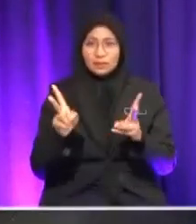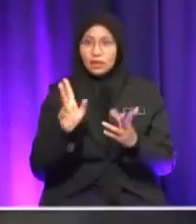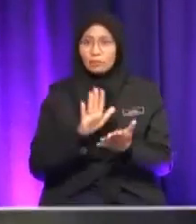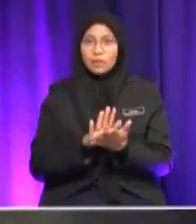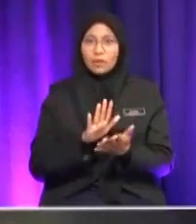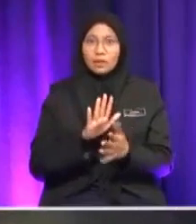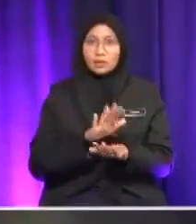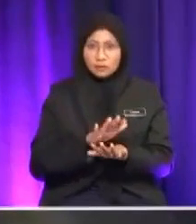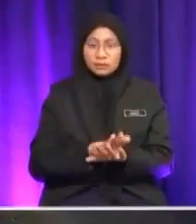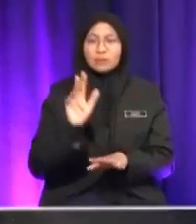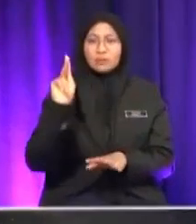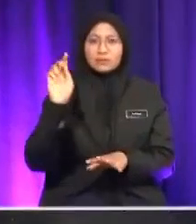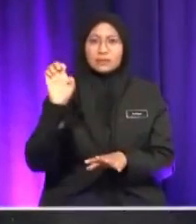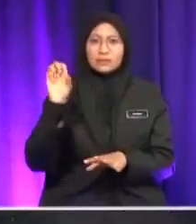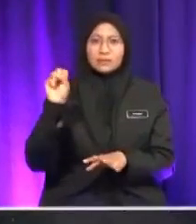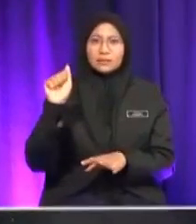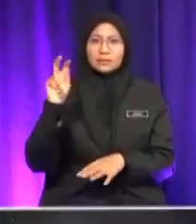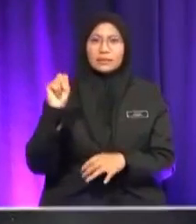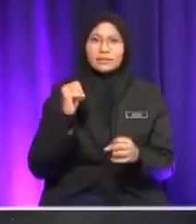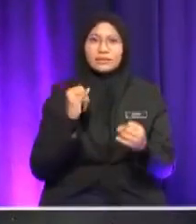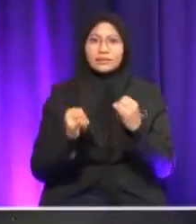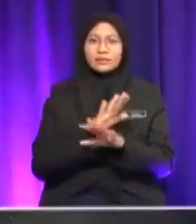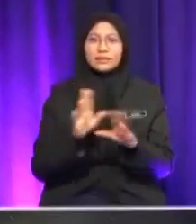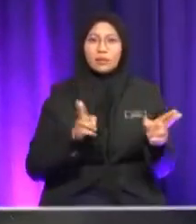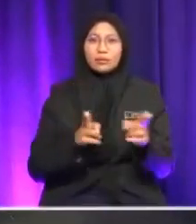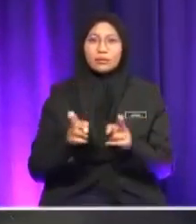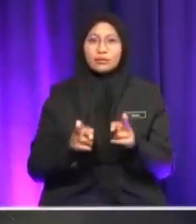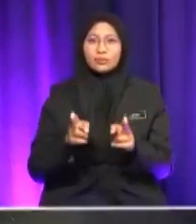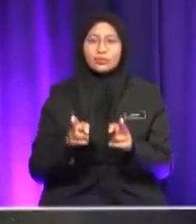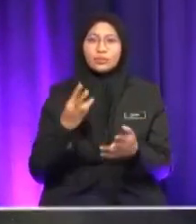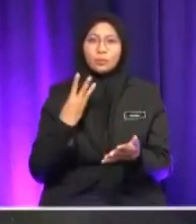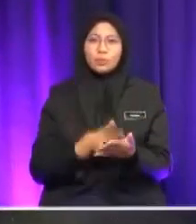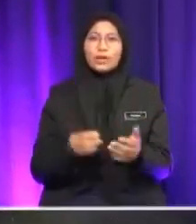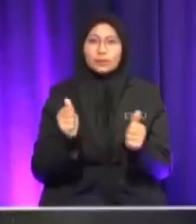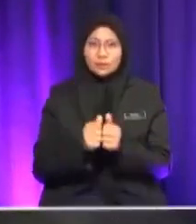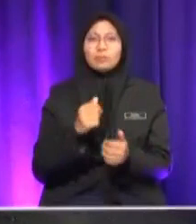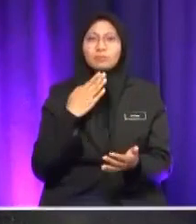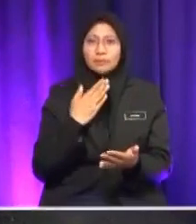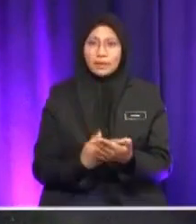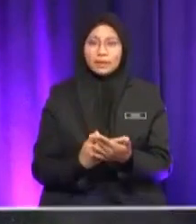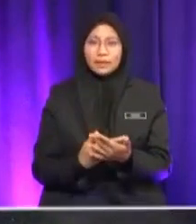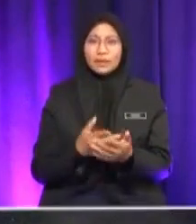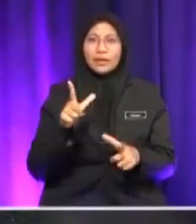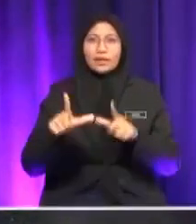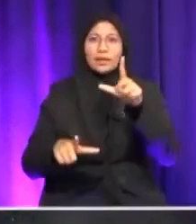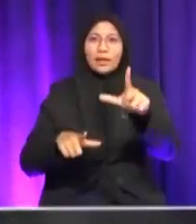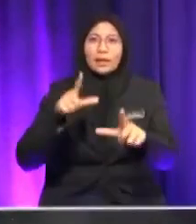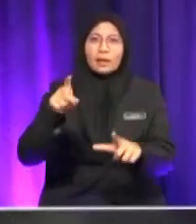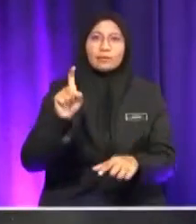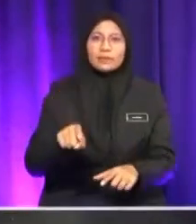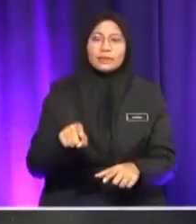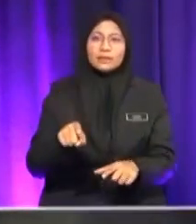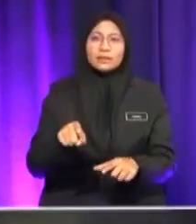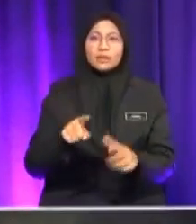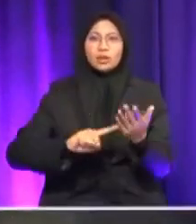baik jika kita tidak menguruskan perbelanjaan dengan baik. Dan langkah-langkah menguruskan perbelanjaan perlulah bermula sekarang,